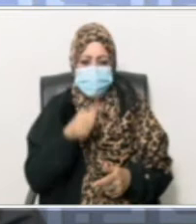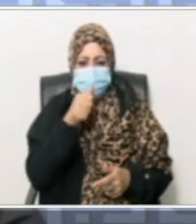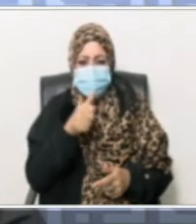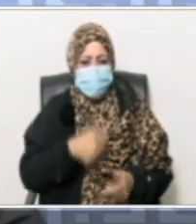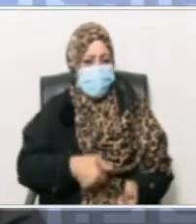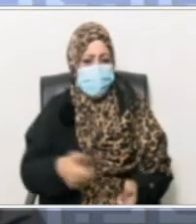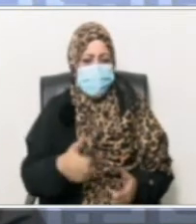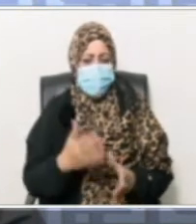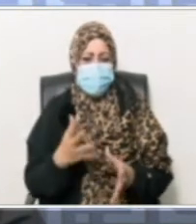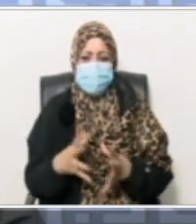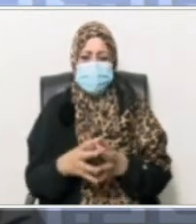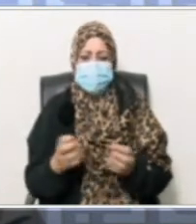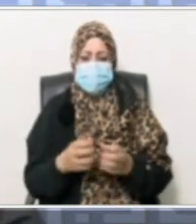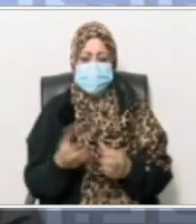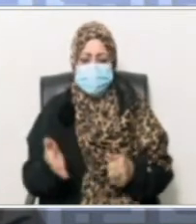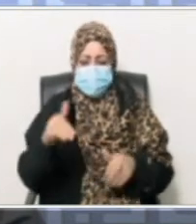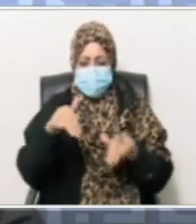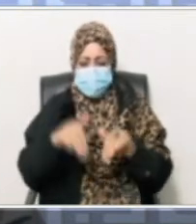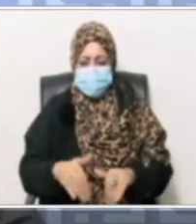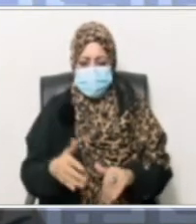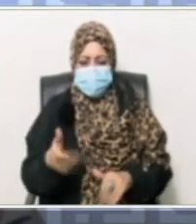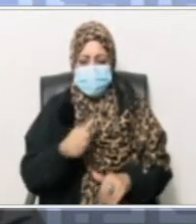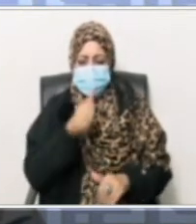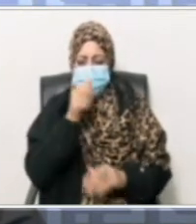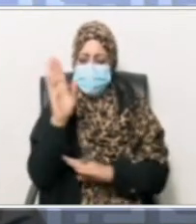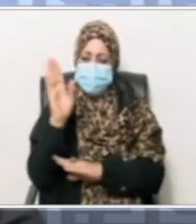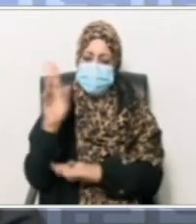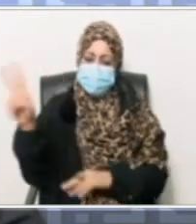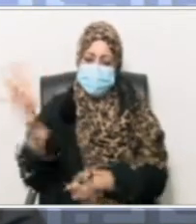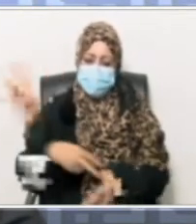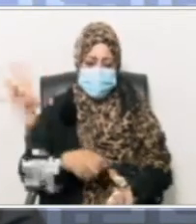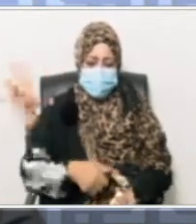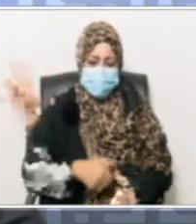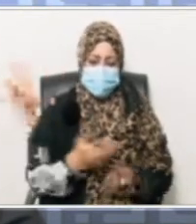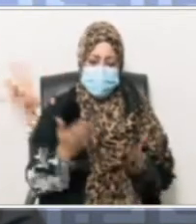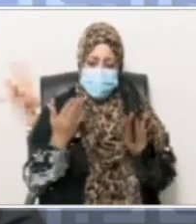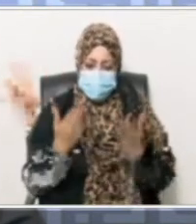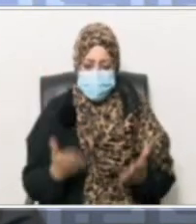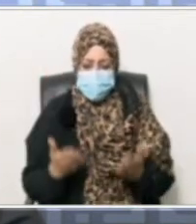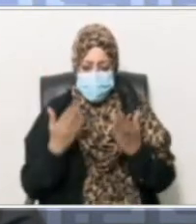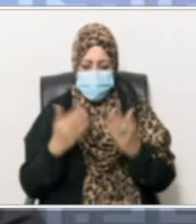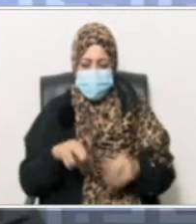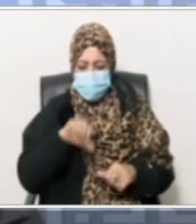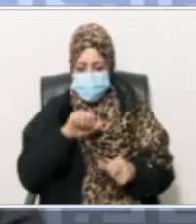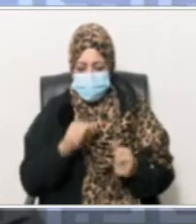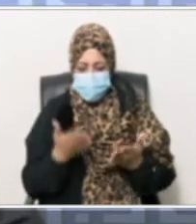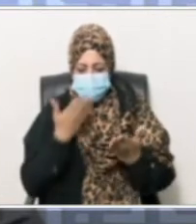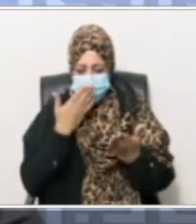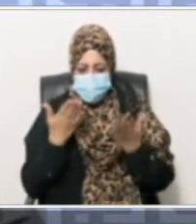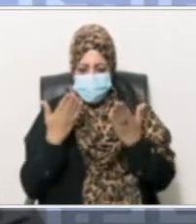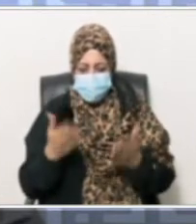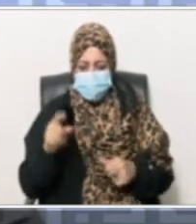المحل، تمشي تقرا على الميت والدك ولا ما فيش يعني حكم.